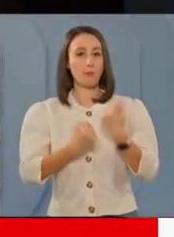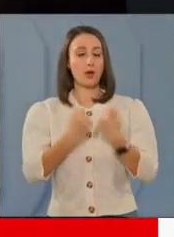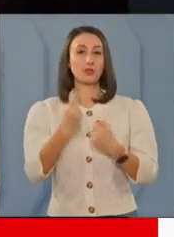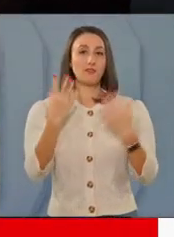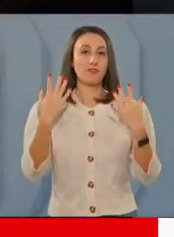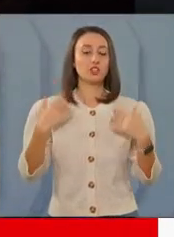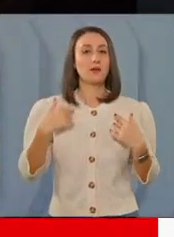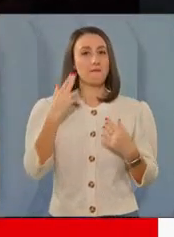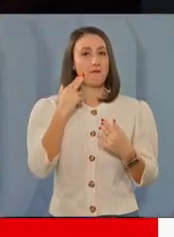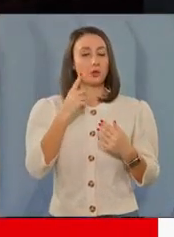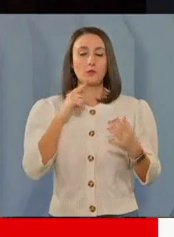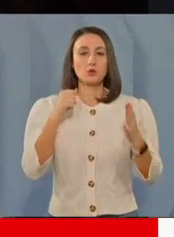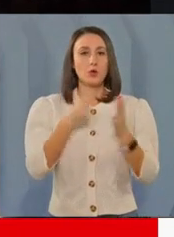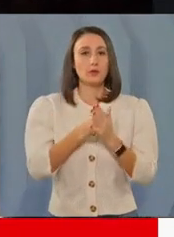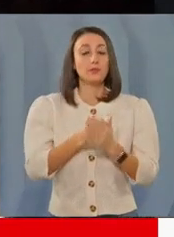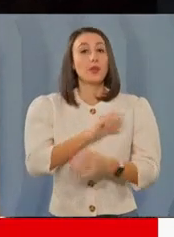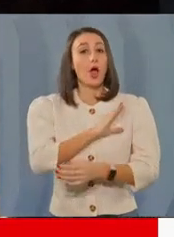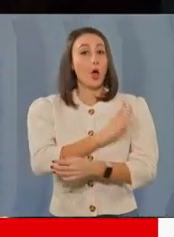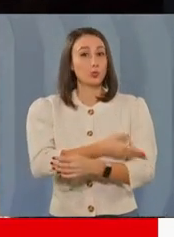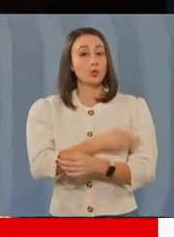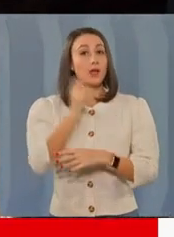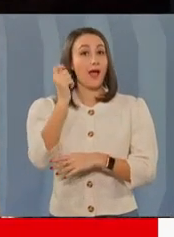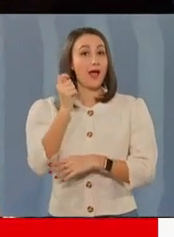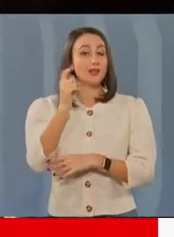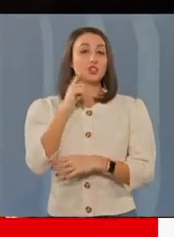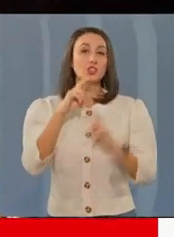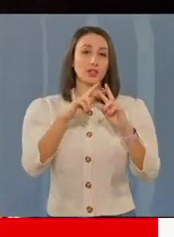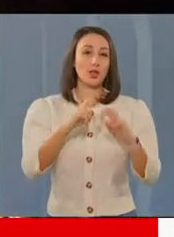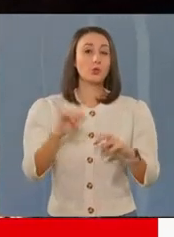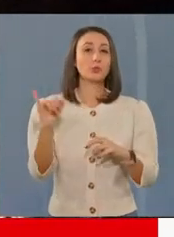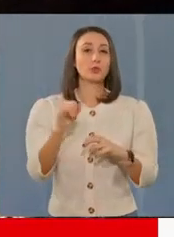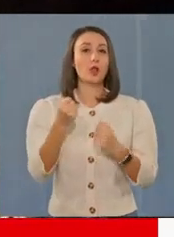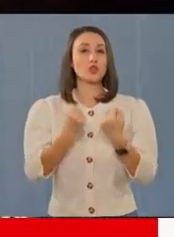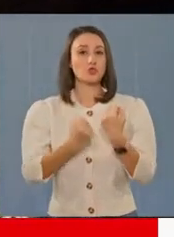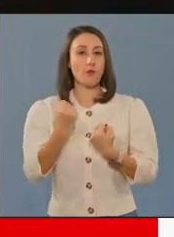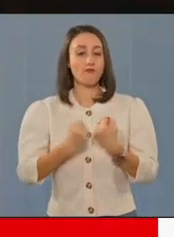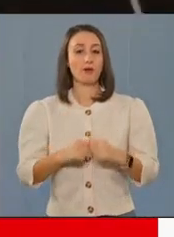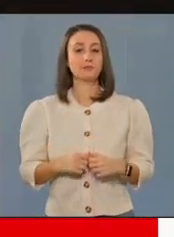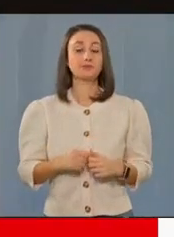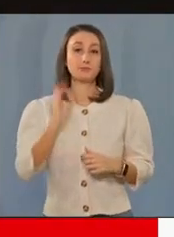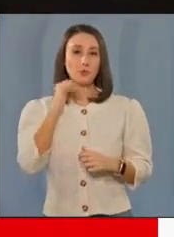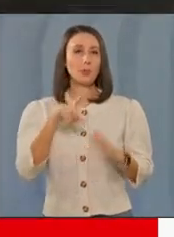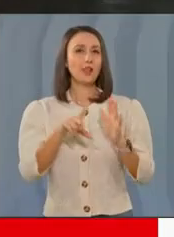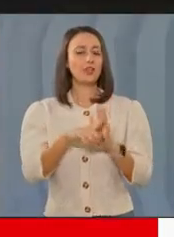Din fericire, fata nu a fost rănită, însă autoritățile sunt în alertă și îl caută pe celălalt șofer. Oamenii legii